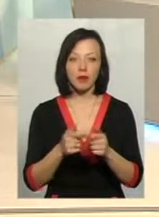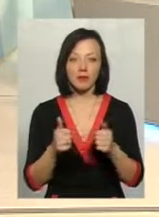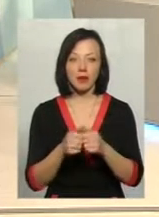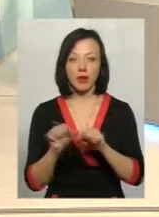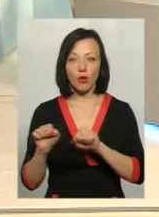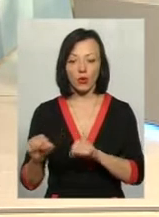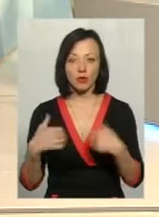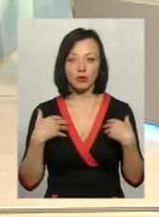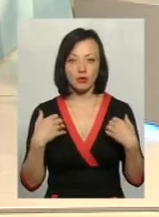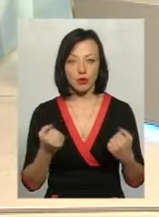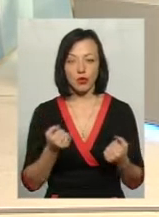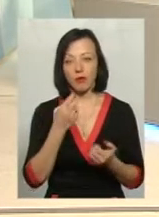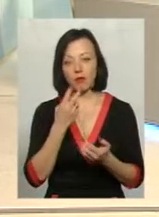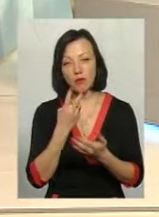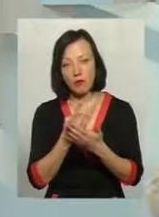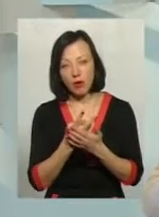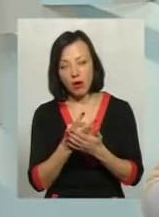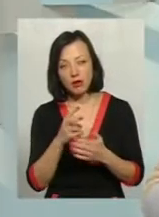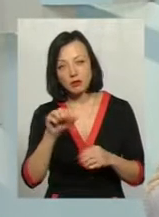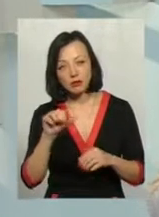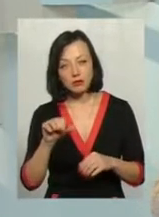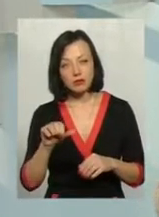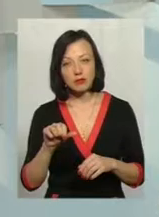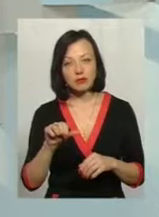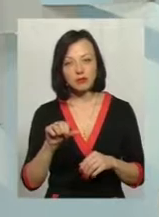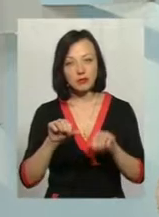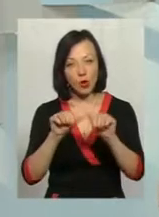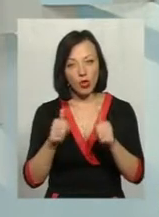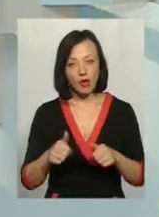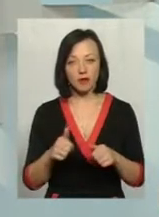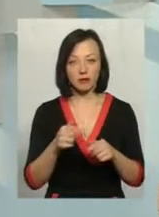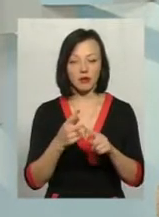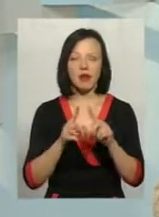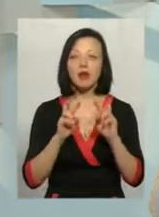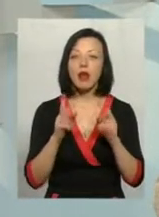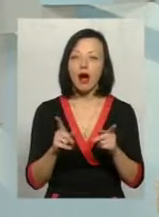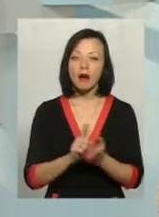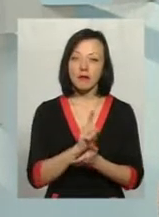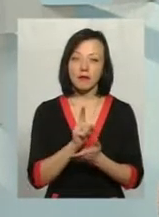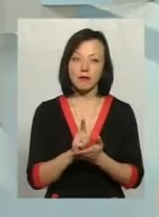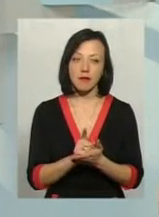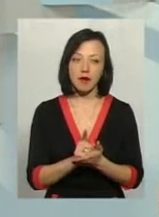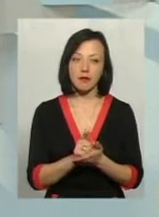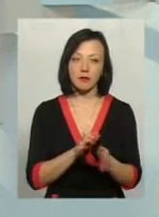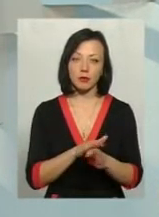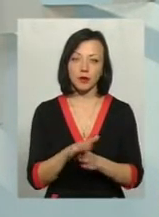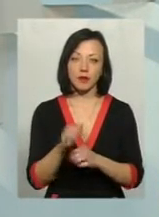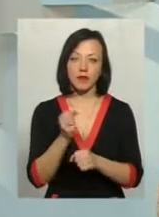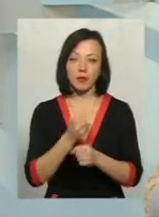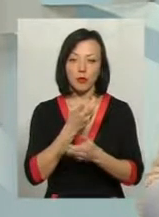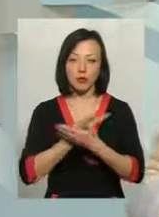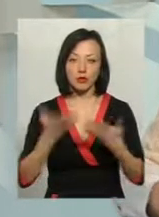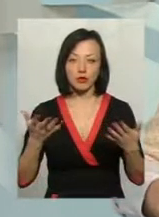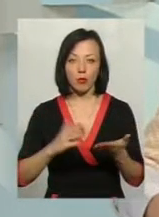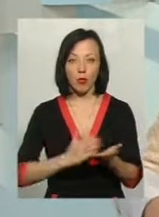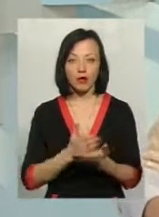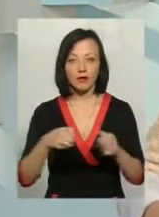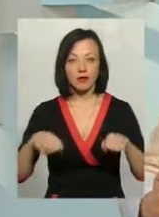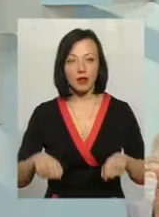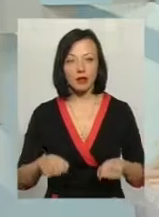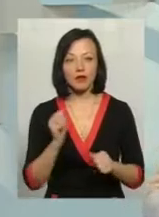є модельною, показовою, як мала б відбуватися зміна політик, вироблення публічної політики влади,